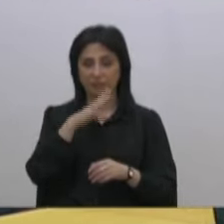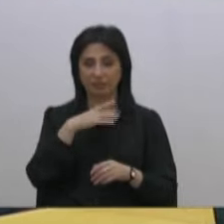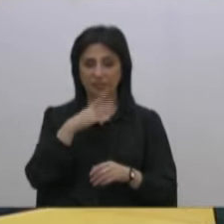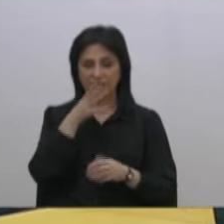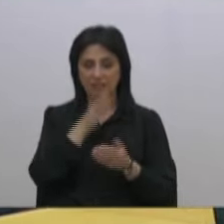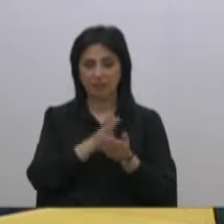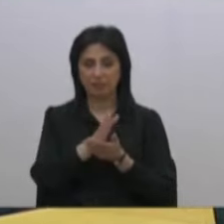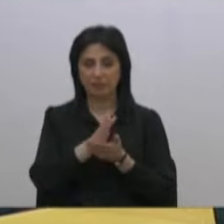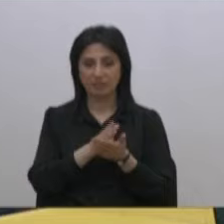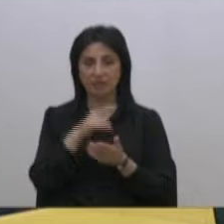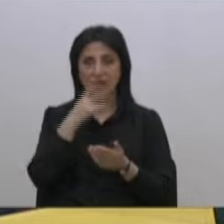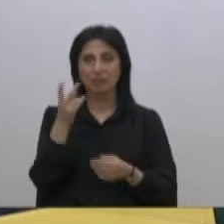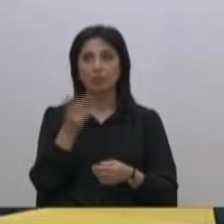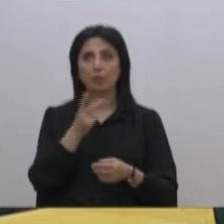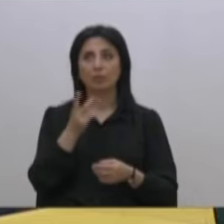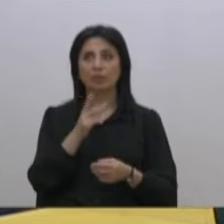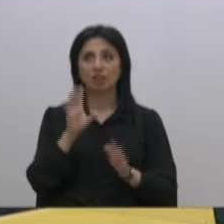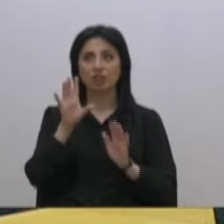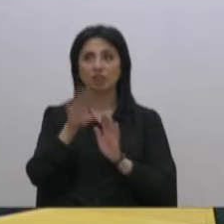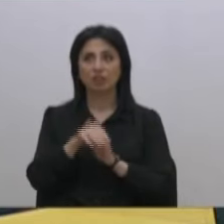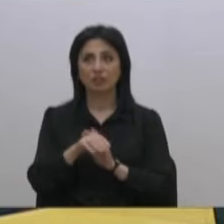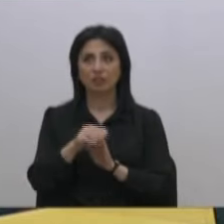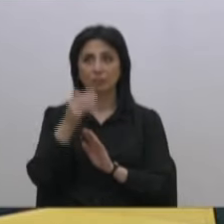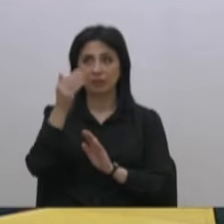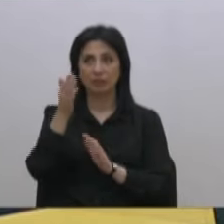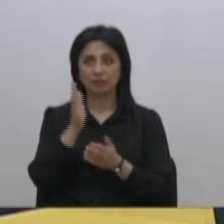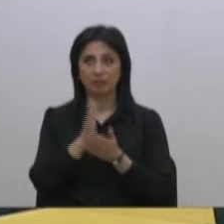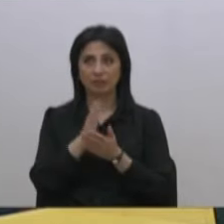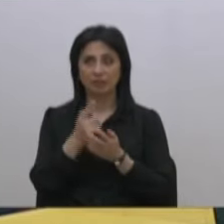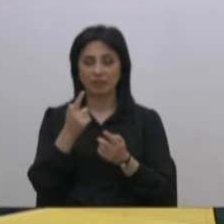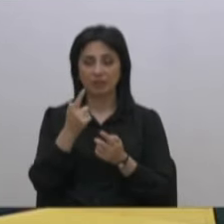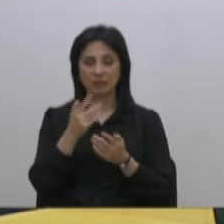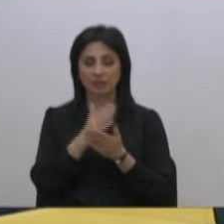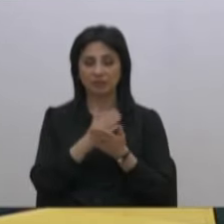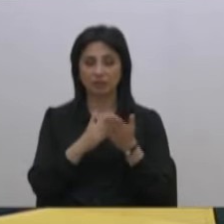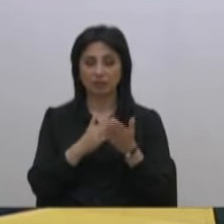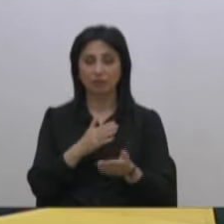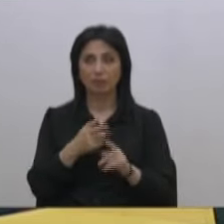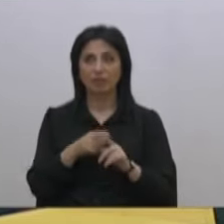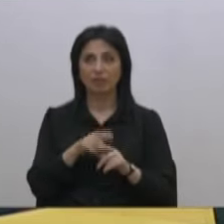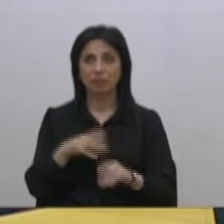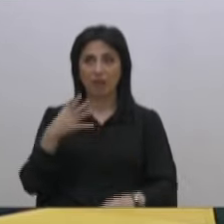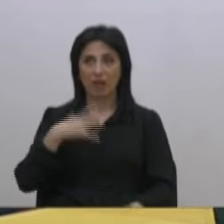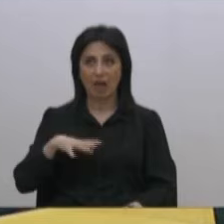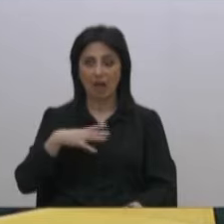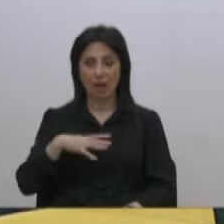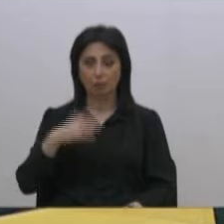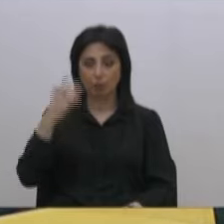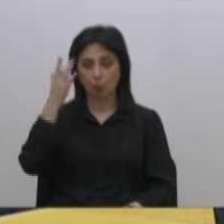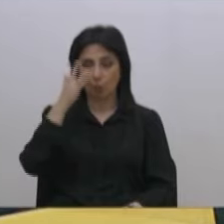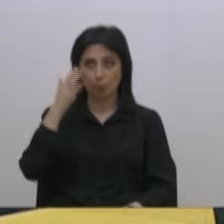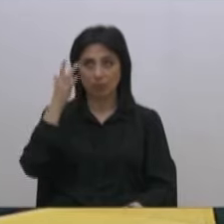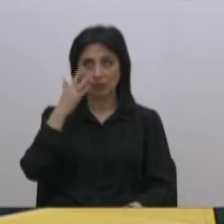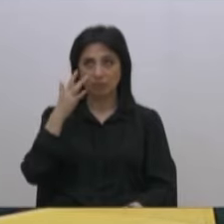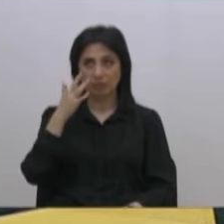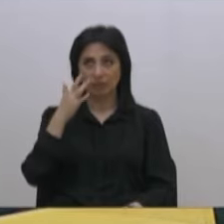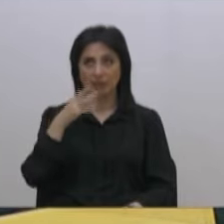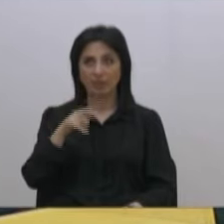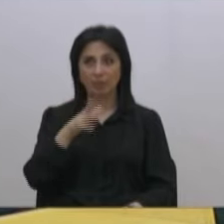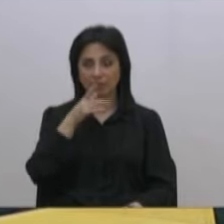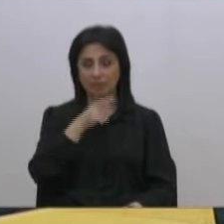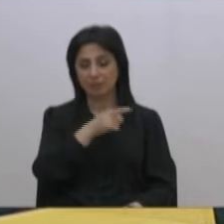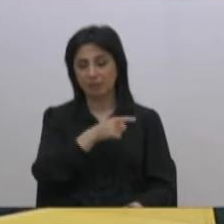წლების განმავლობაში, რა თქმა უნდა, ჩართული და მას აქვს დიდი წვლილი შეტანილი იმაში, რომ ქართულმა ოცნებამ